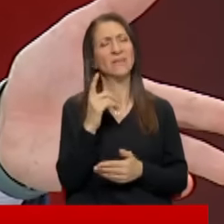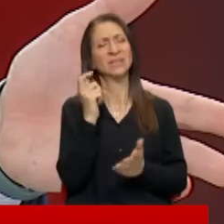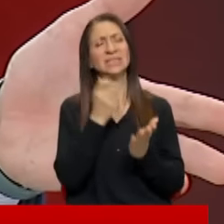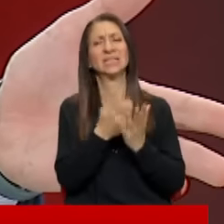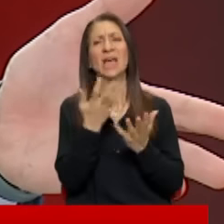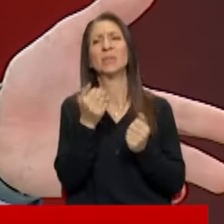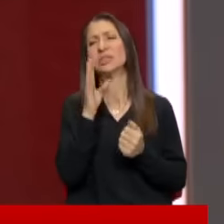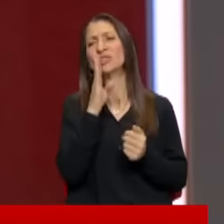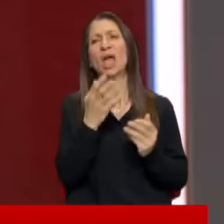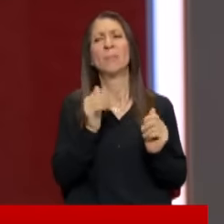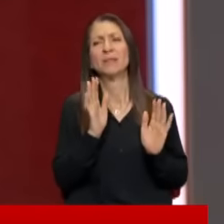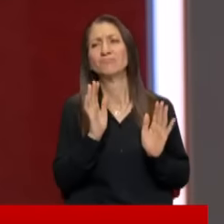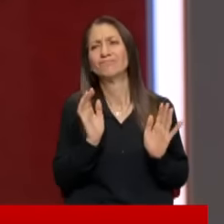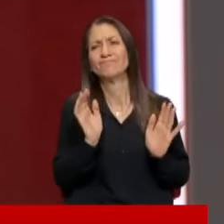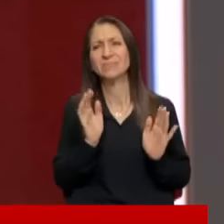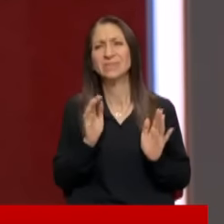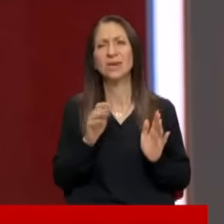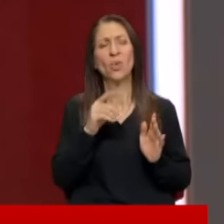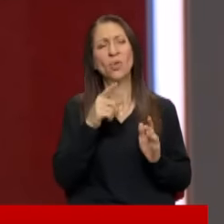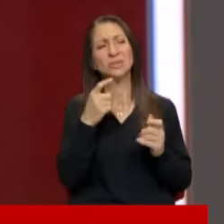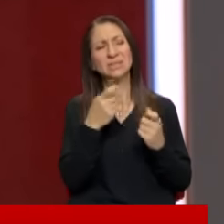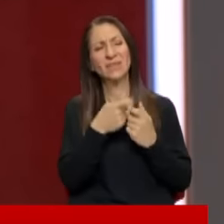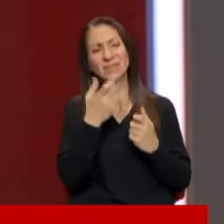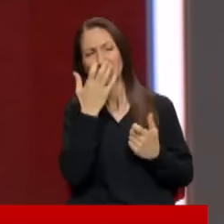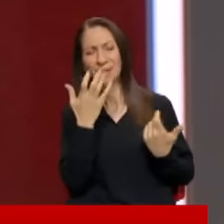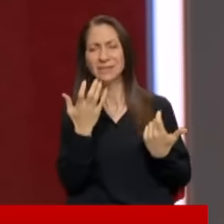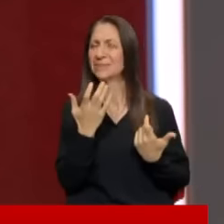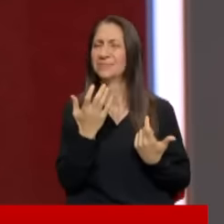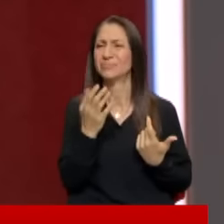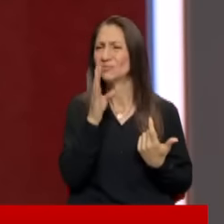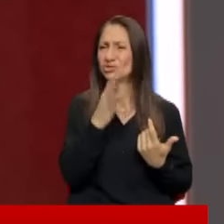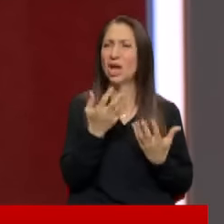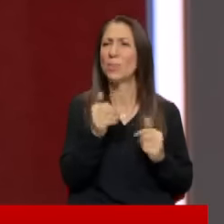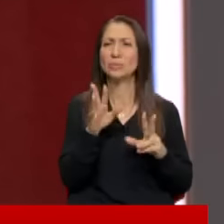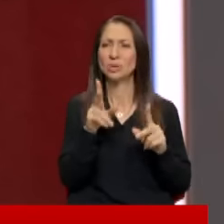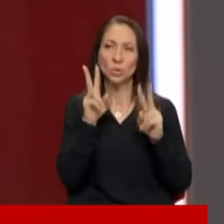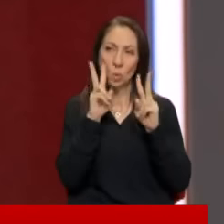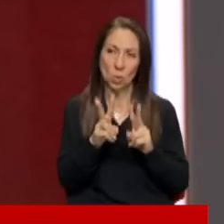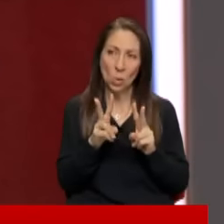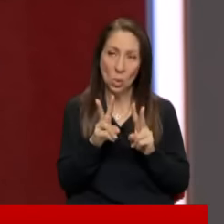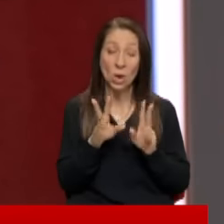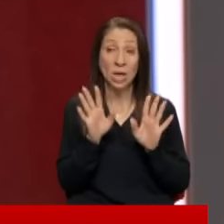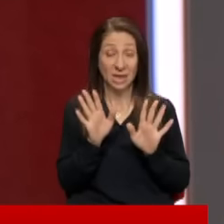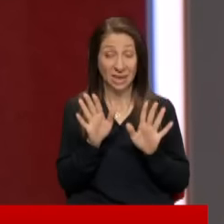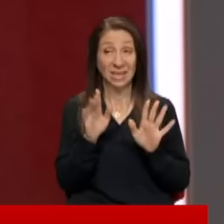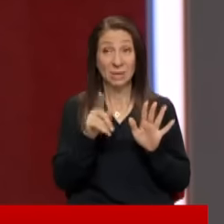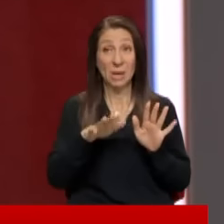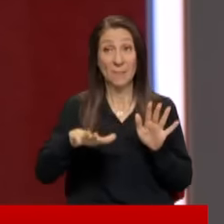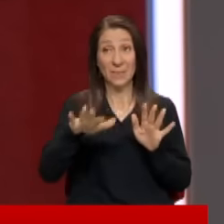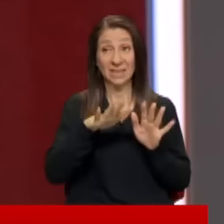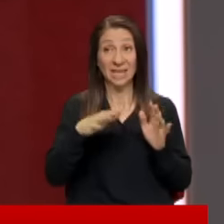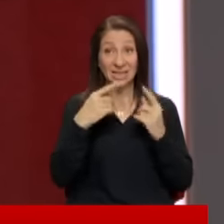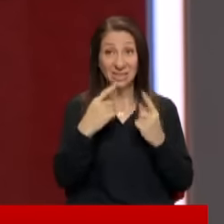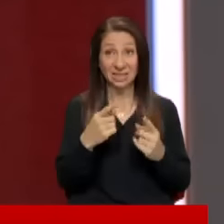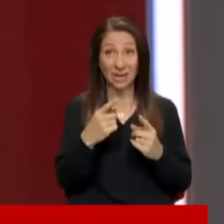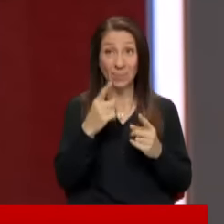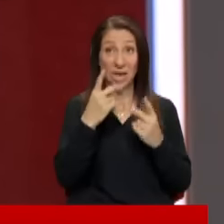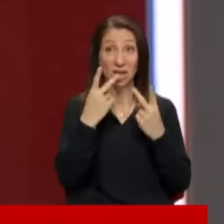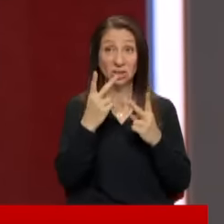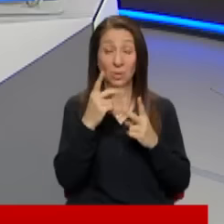almadı, ciddiye almadı ya da aynı yere gelir. Piyasalar o savaş beklentilerini ciddiye almamış gibi görünüyor. Şimdi piyasalar deyince